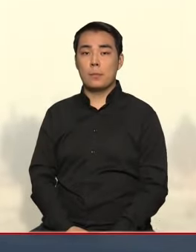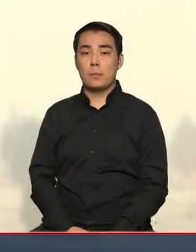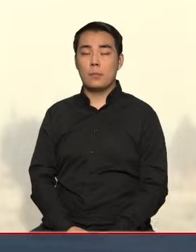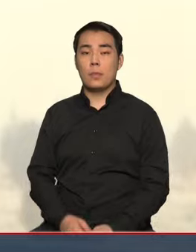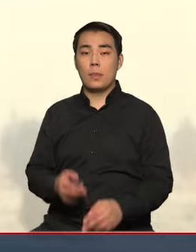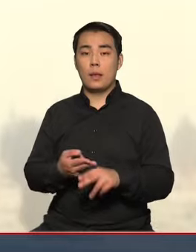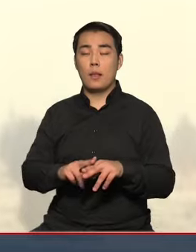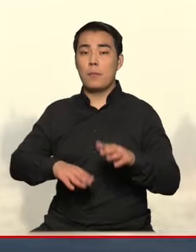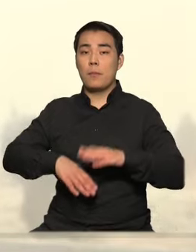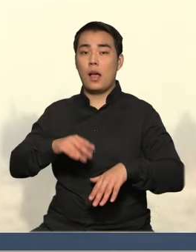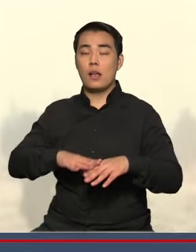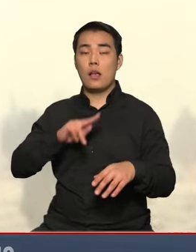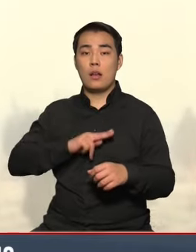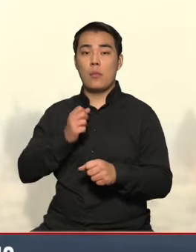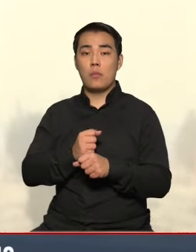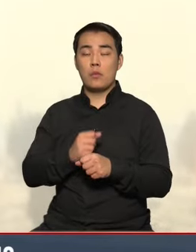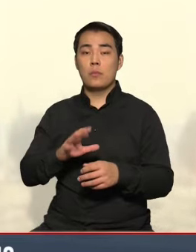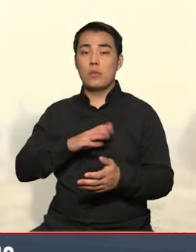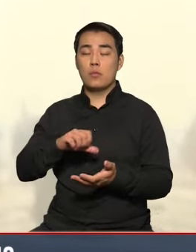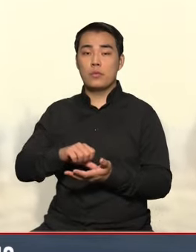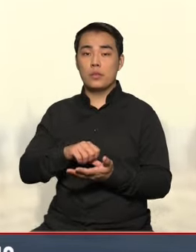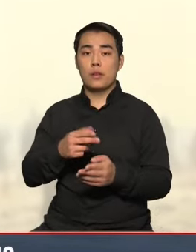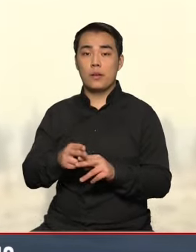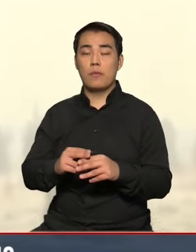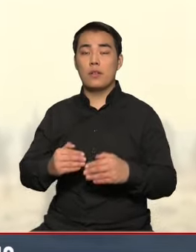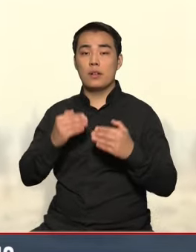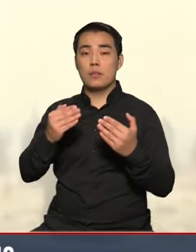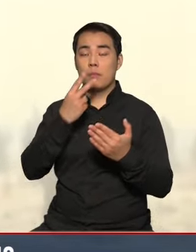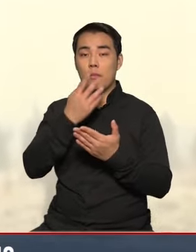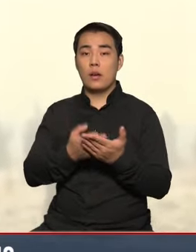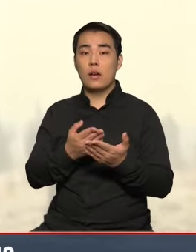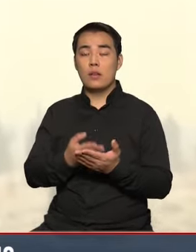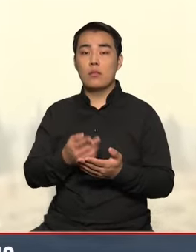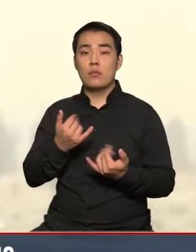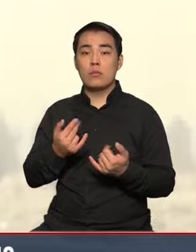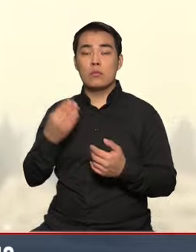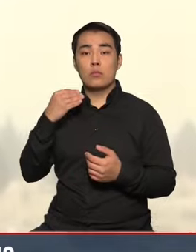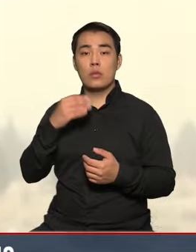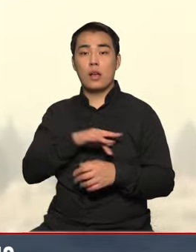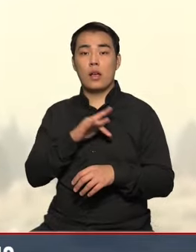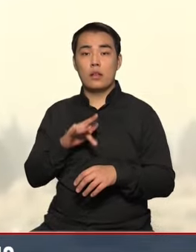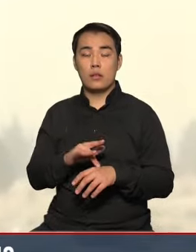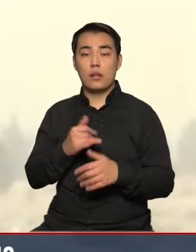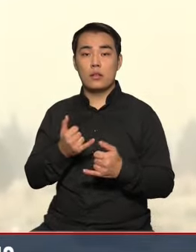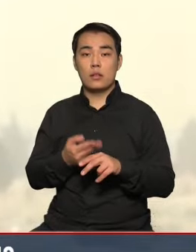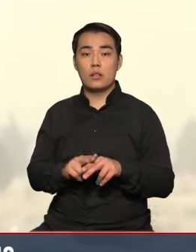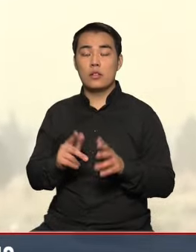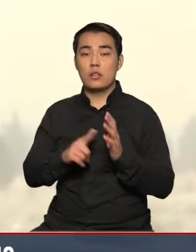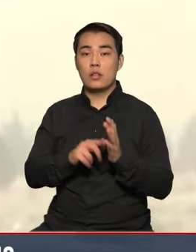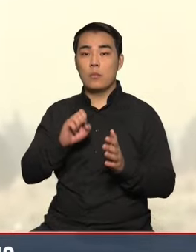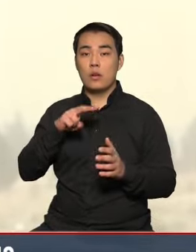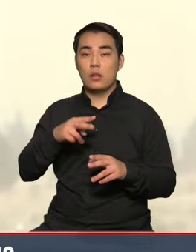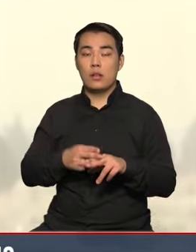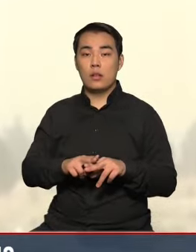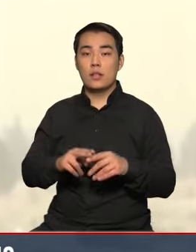Бүгін практикалық жүзінде іс-шараға қатыстық жоғары деңгейде. Дегенмен де Түркістан қаласы жалпы 7 балдық